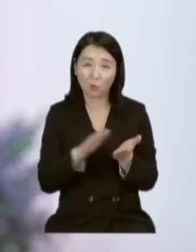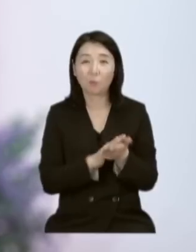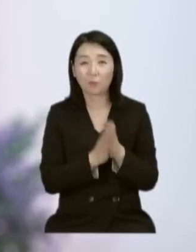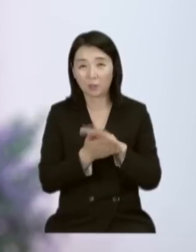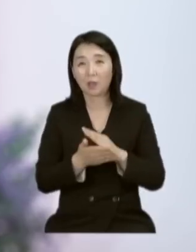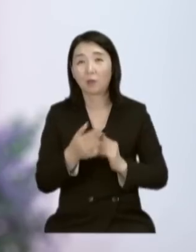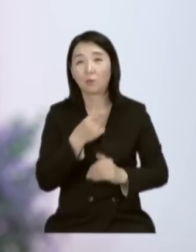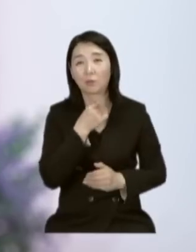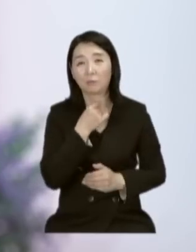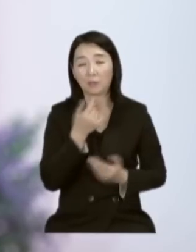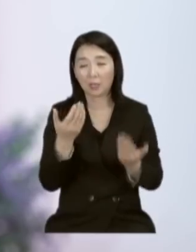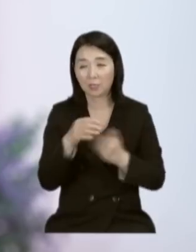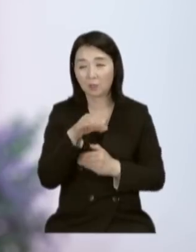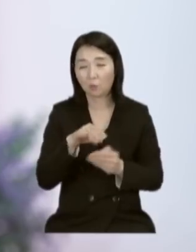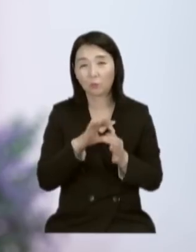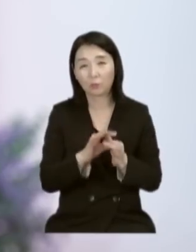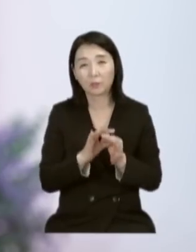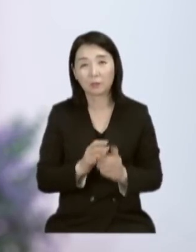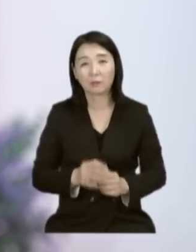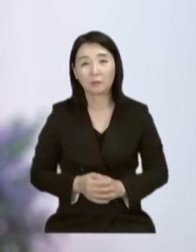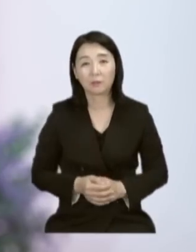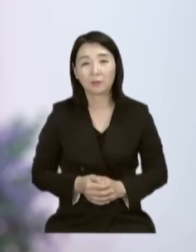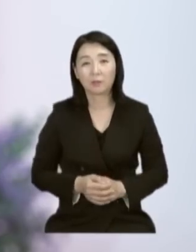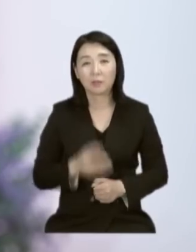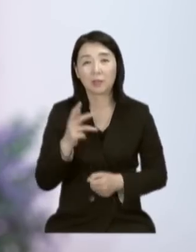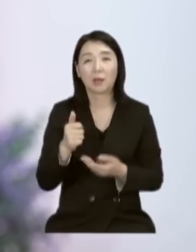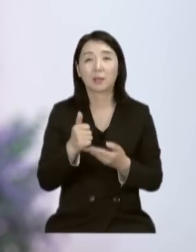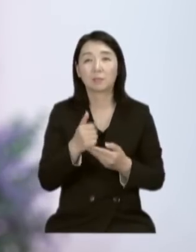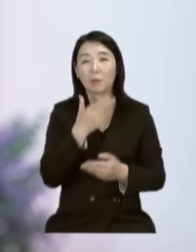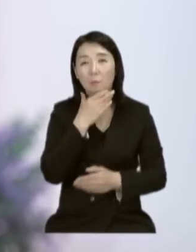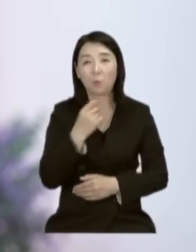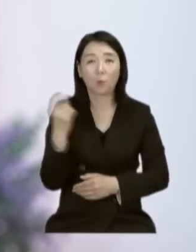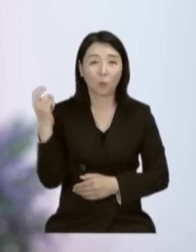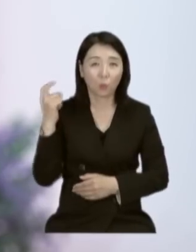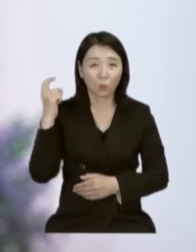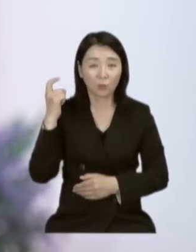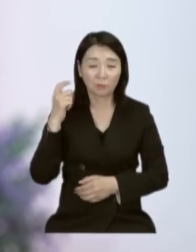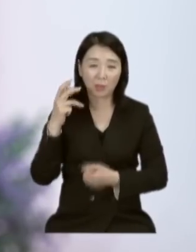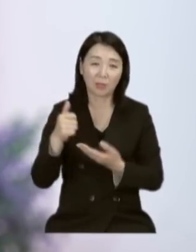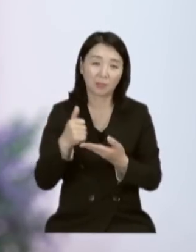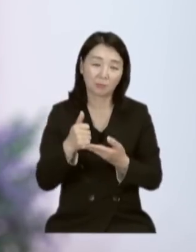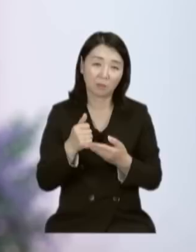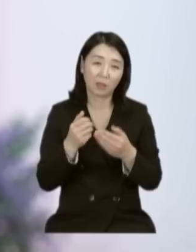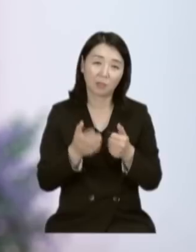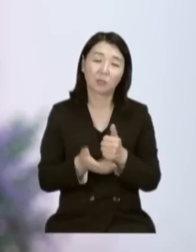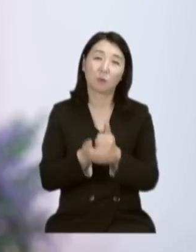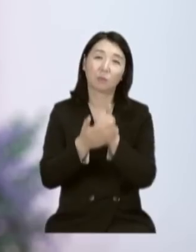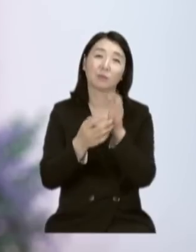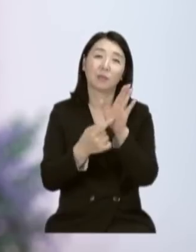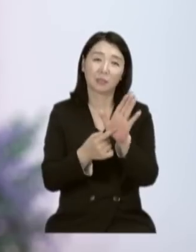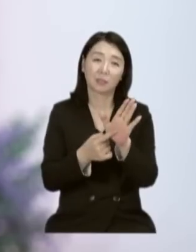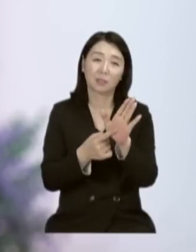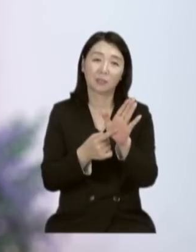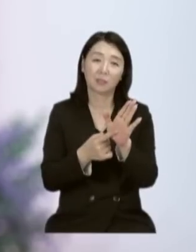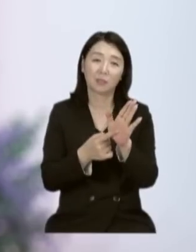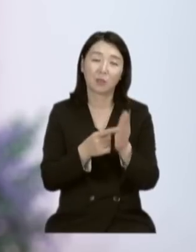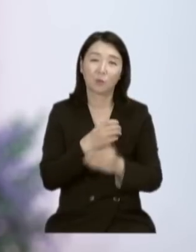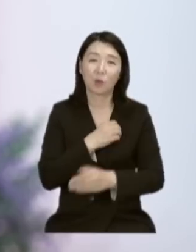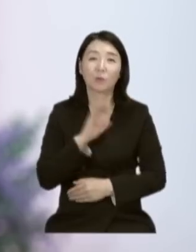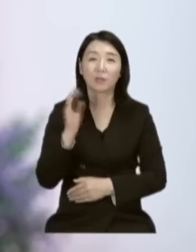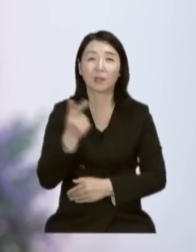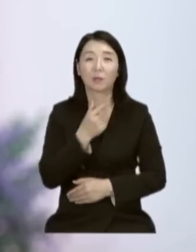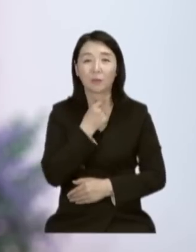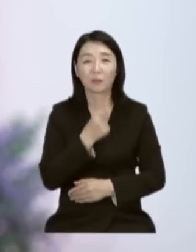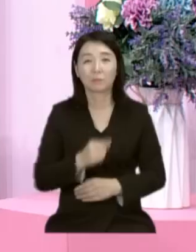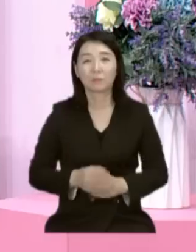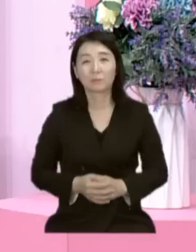또 일터를 통해서 하나님의 복음 또 하나님의 섬김을 드러내는 예. 우리 회원들이 됐으면